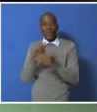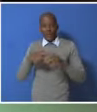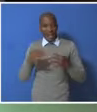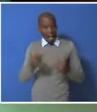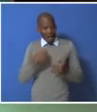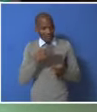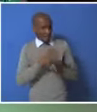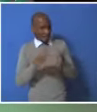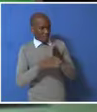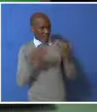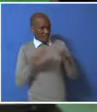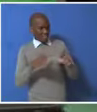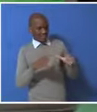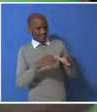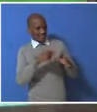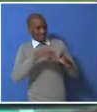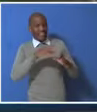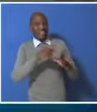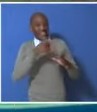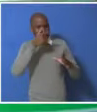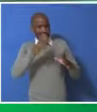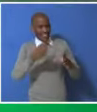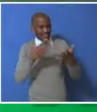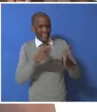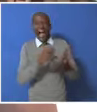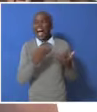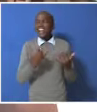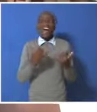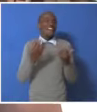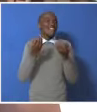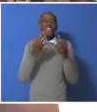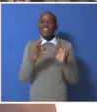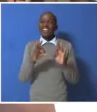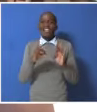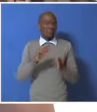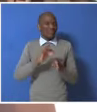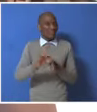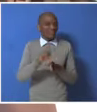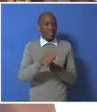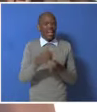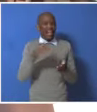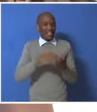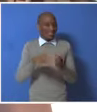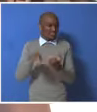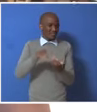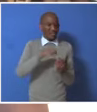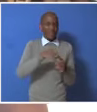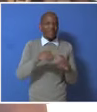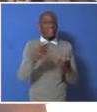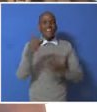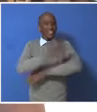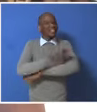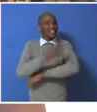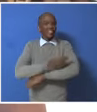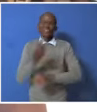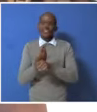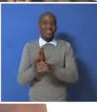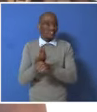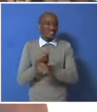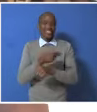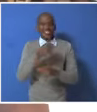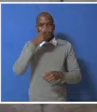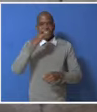yone plante re tshuba hela malatsi otlhe re feeda mo gonyennyane e be re sustaina malatsi otlhe mme